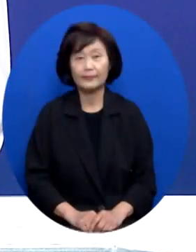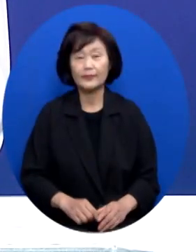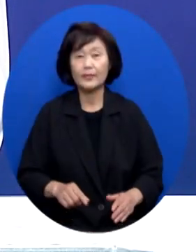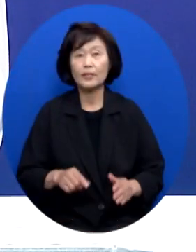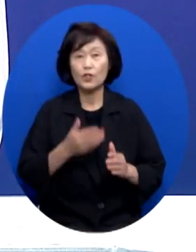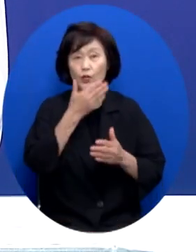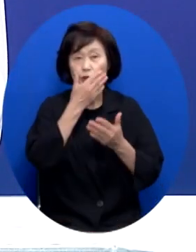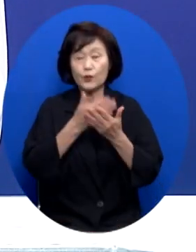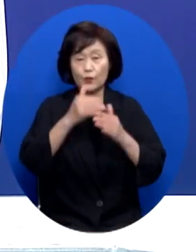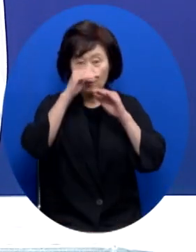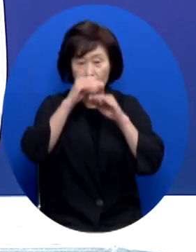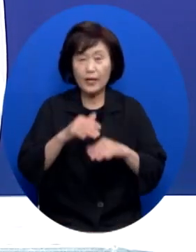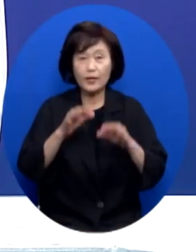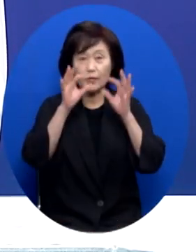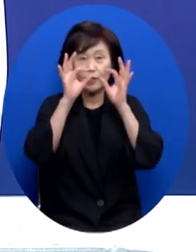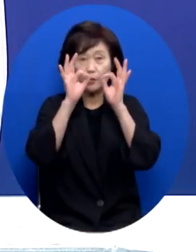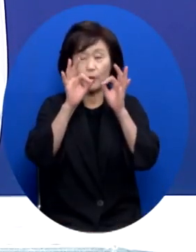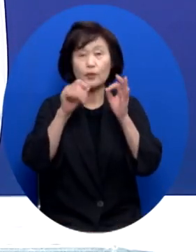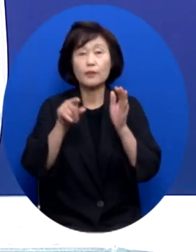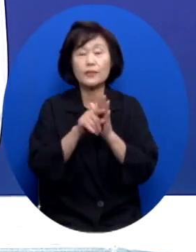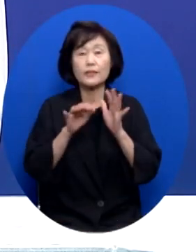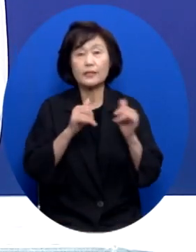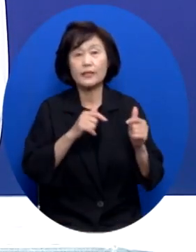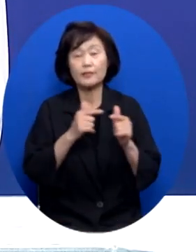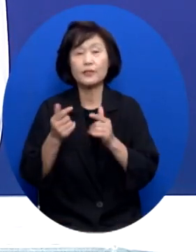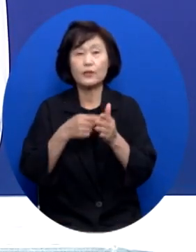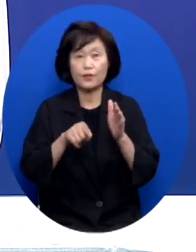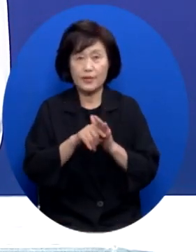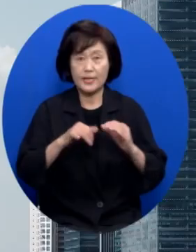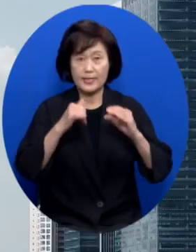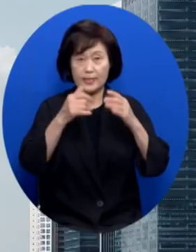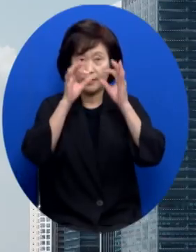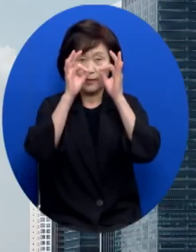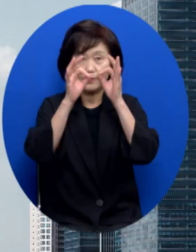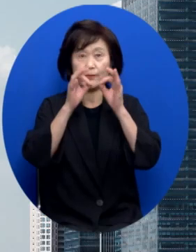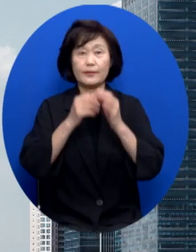주요 이슈를 살펴보는 소셜브리핑, 크리스천을 위한 세상복입니다.